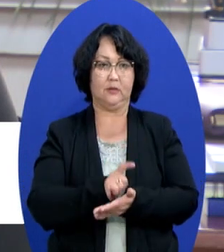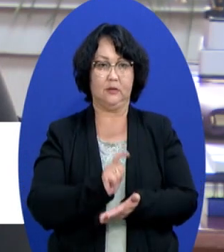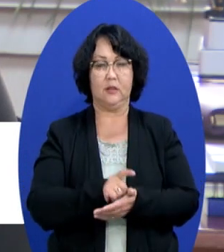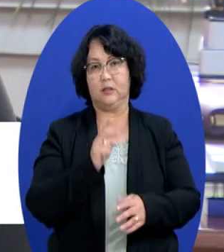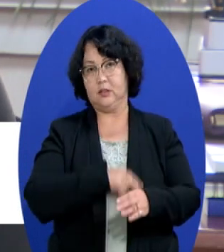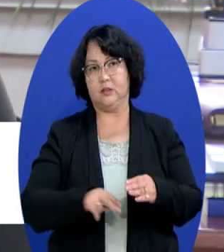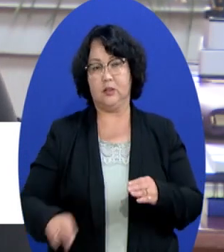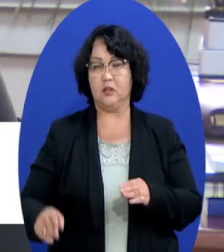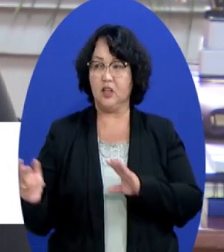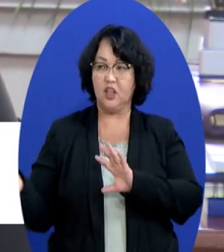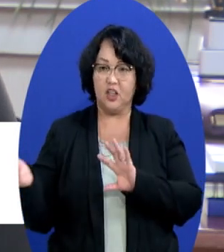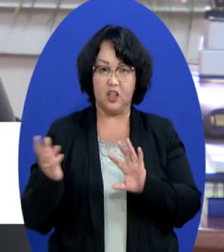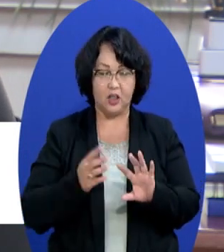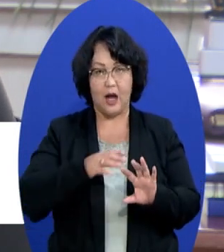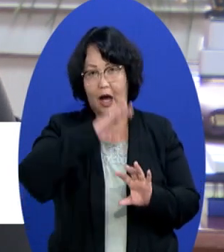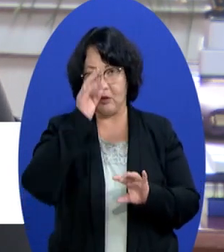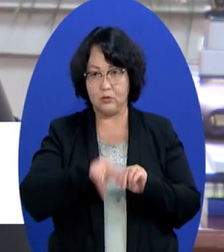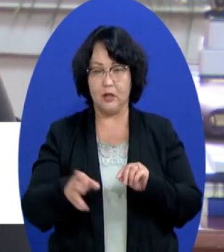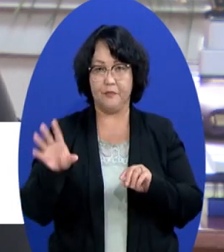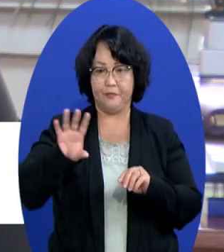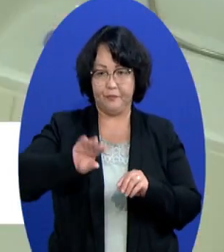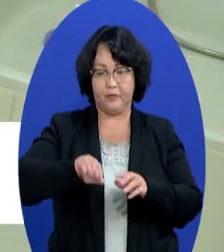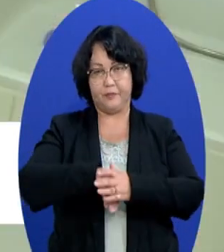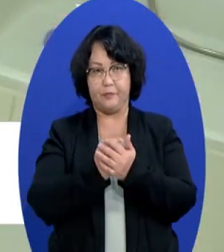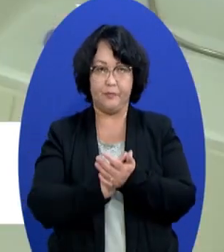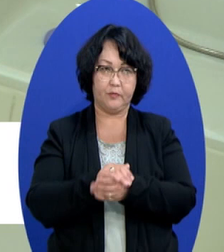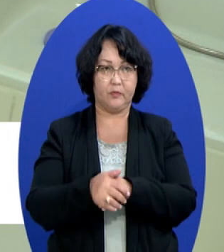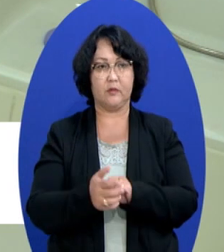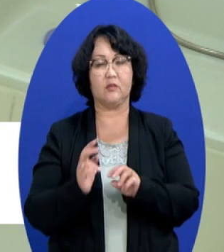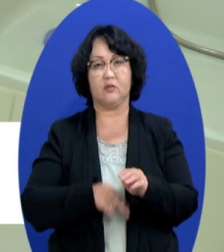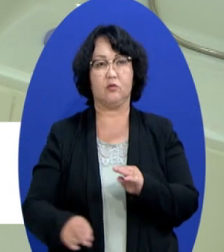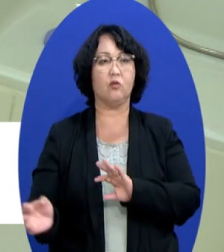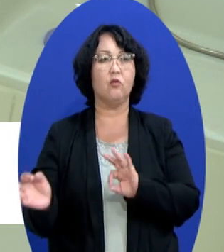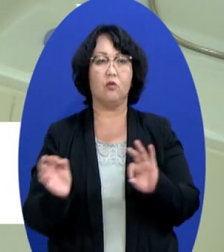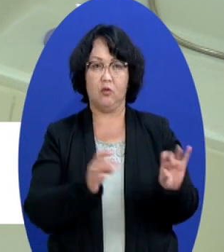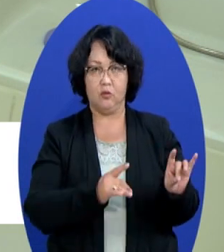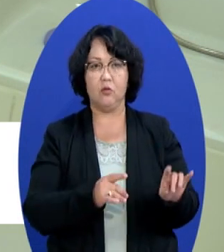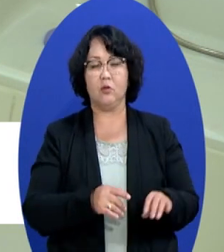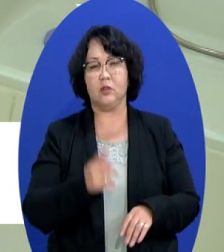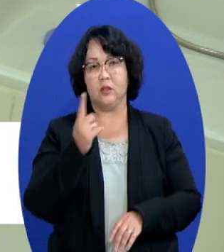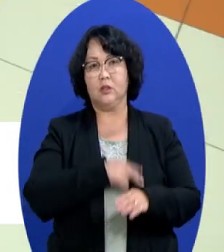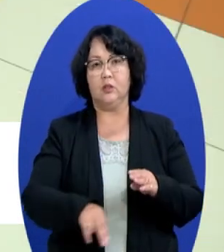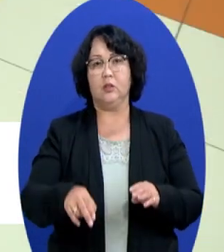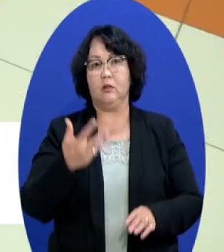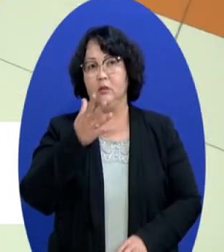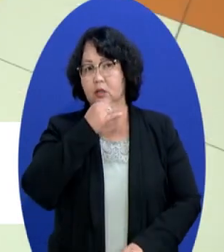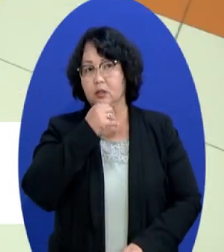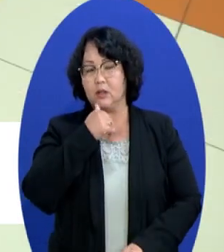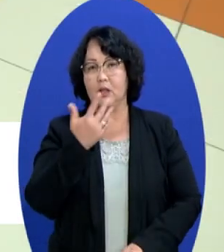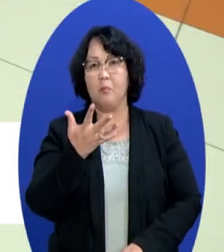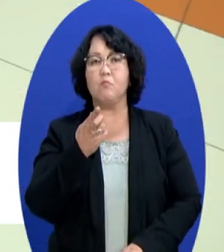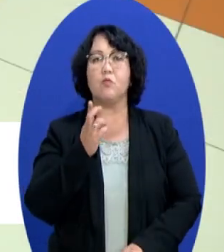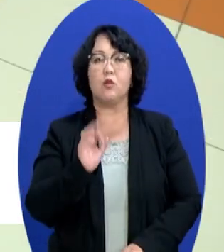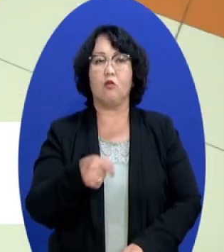дээрээ хүүхдүүдийнхээ халууныг хэмжээд гарын нариутгаа цэцэрлэг рүүгээ оруулна. Өмнө нэг цэцэрлэгт дунджаар 5 настангуудын 5 бүлэг, за